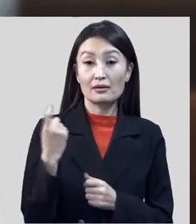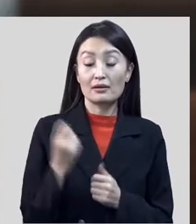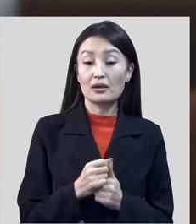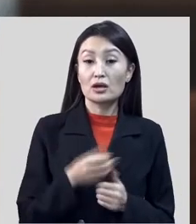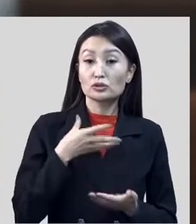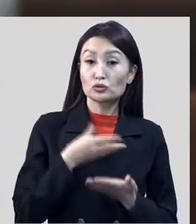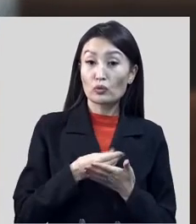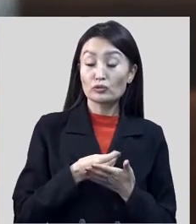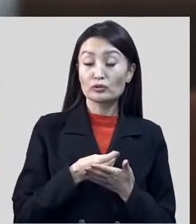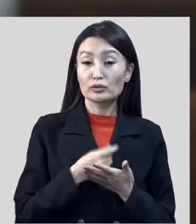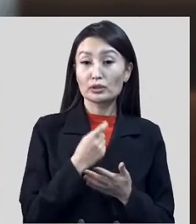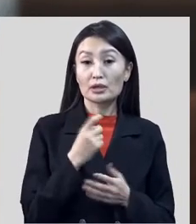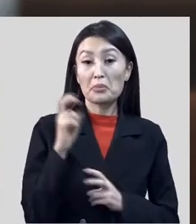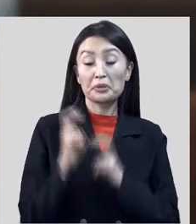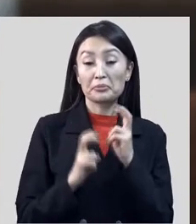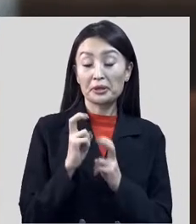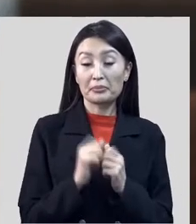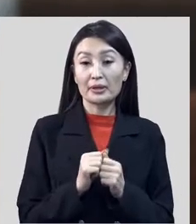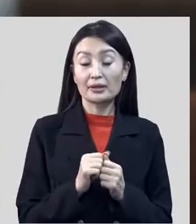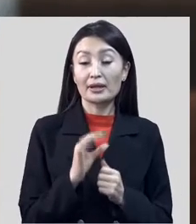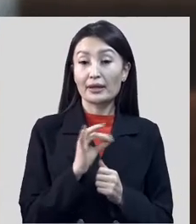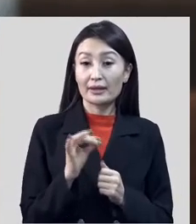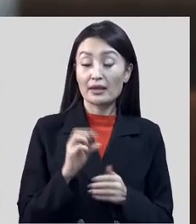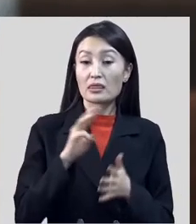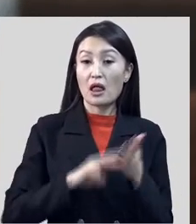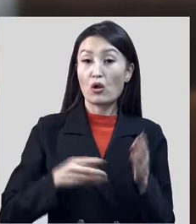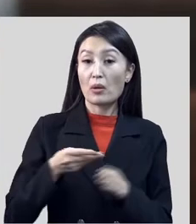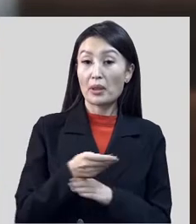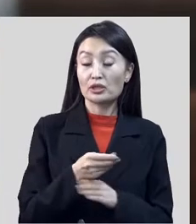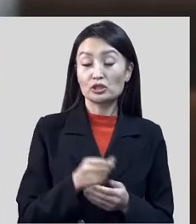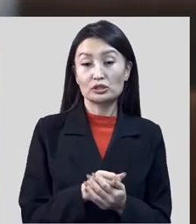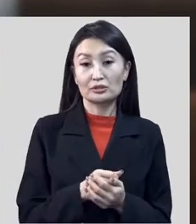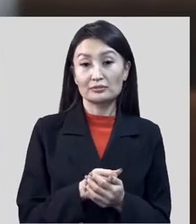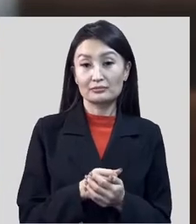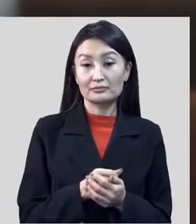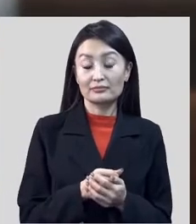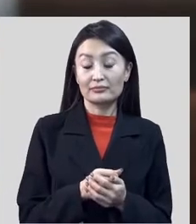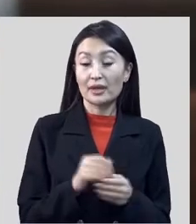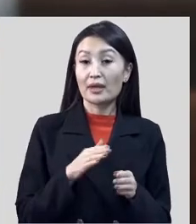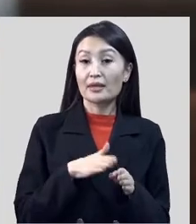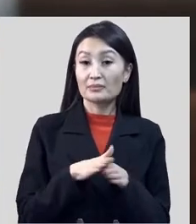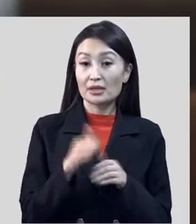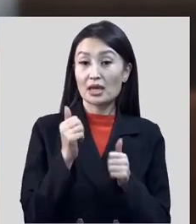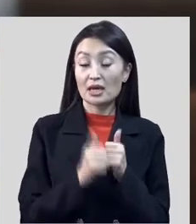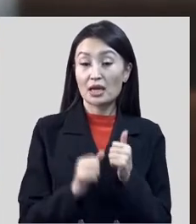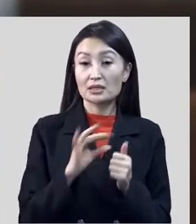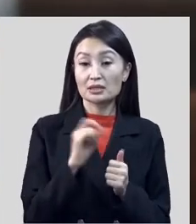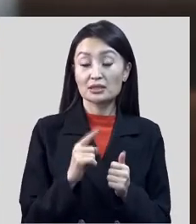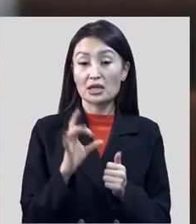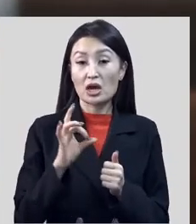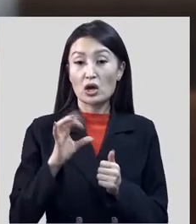собственники предприниматели и налогоплательщики исполняя каждую из этих ролей